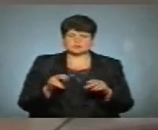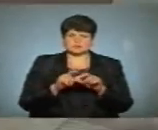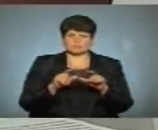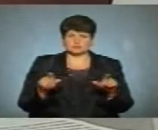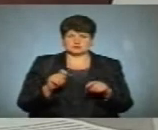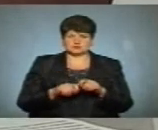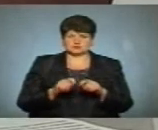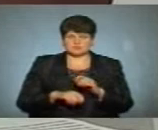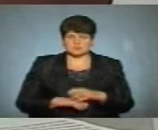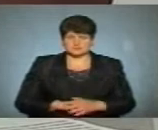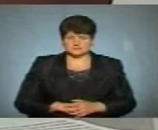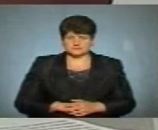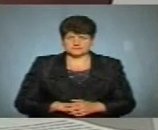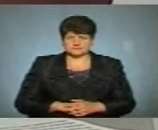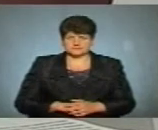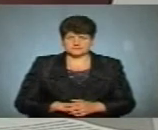тестування.